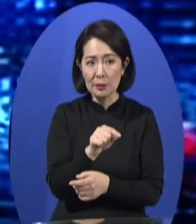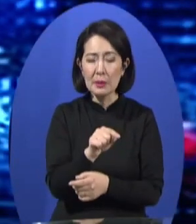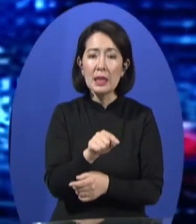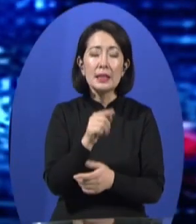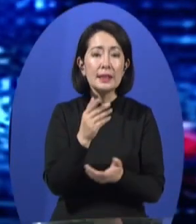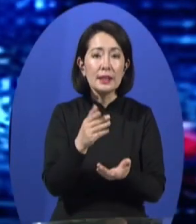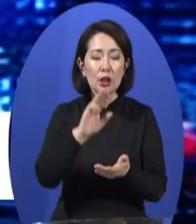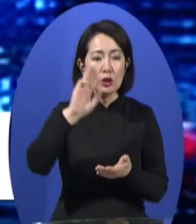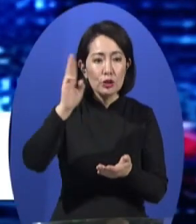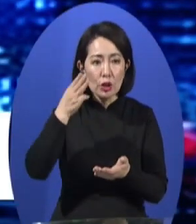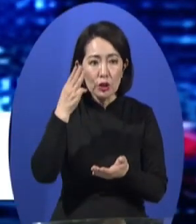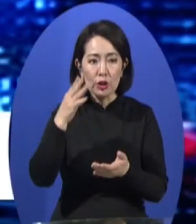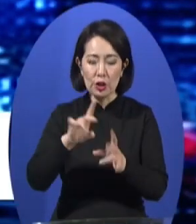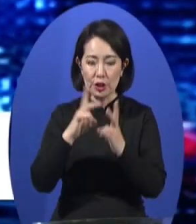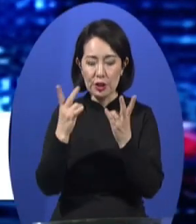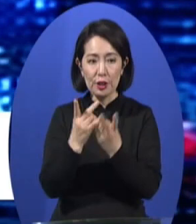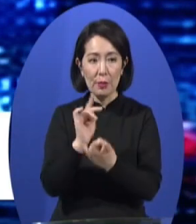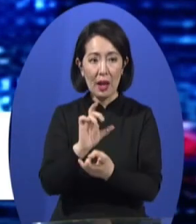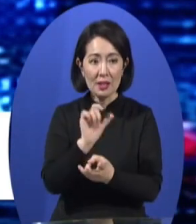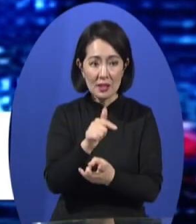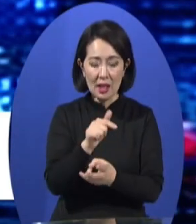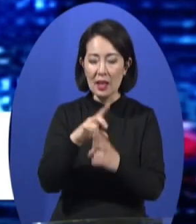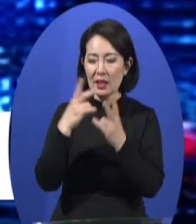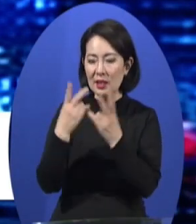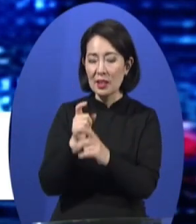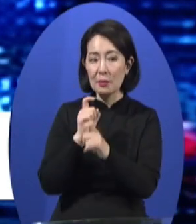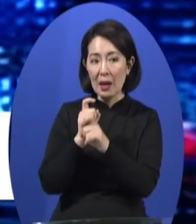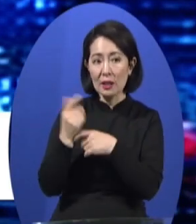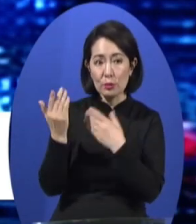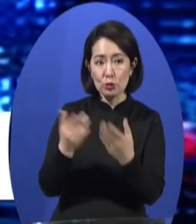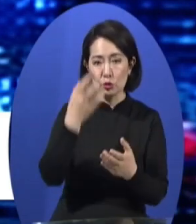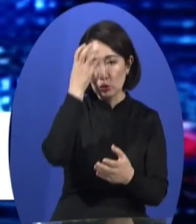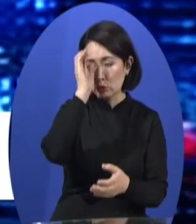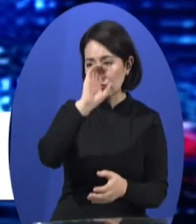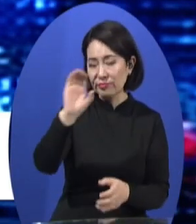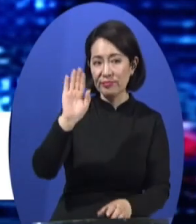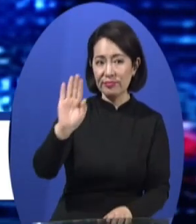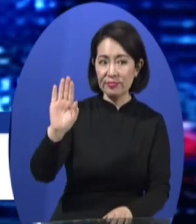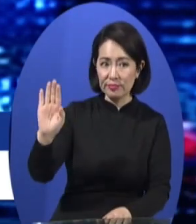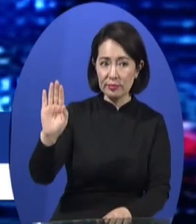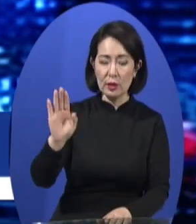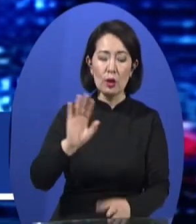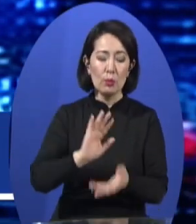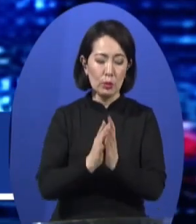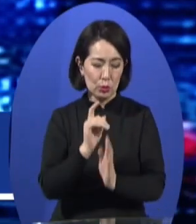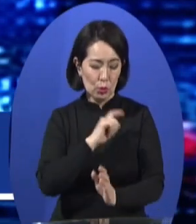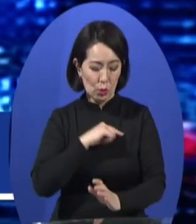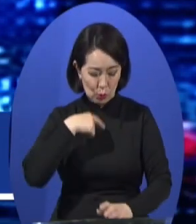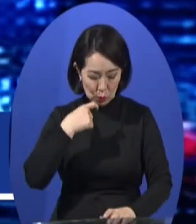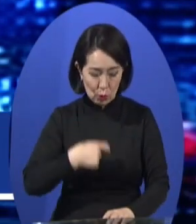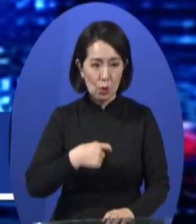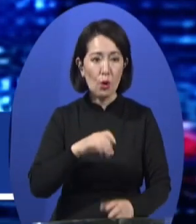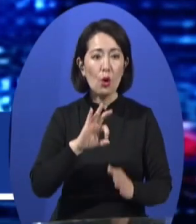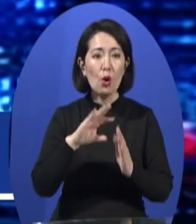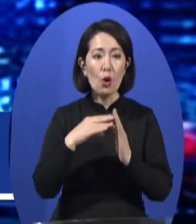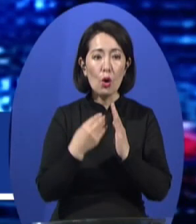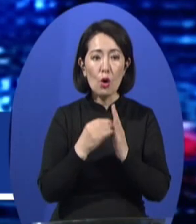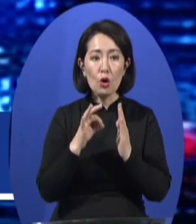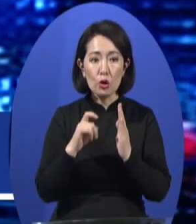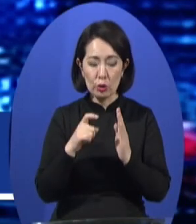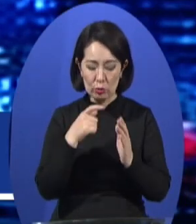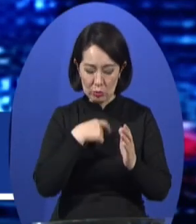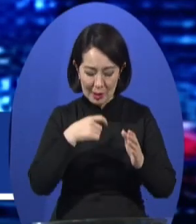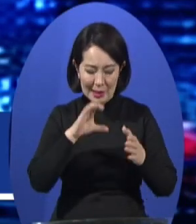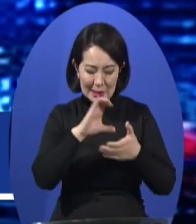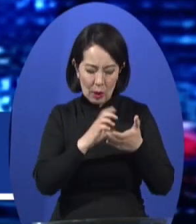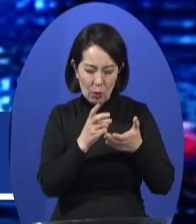тодорхой нийгмийн хэсэгтээ бол нийгмийн халамж үзүүлэх нь бол төрийн асуудал. А гэхдээ хувь хүний хувьд өрхийн хувьд одоо бас санхүүгийн эрсдлээ